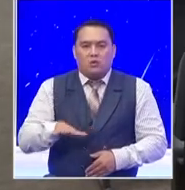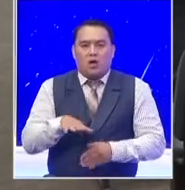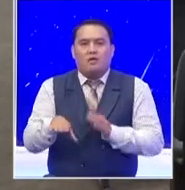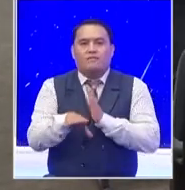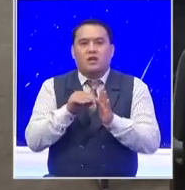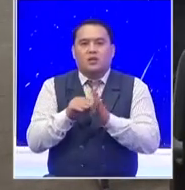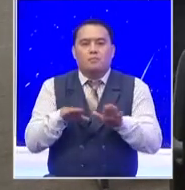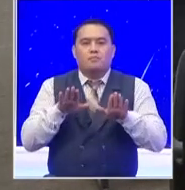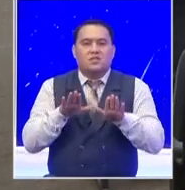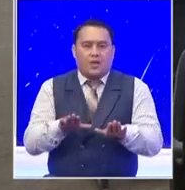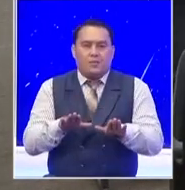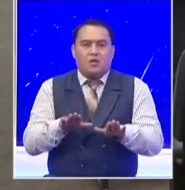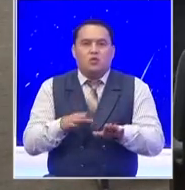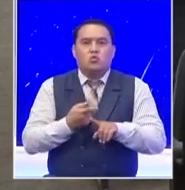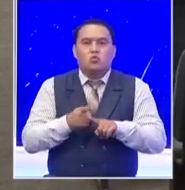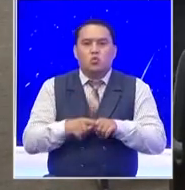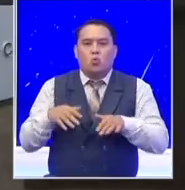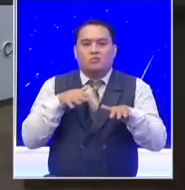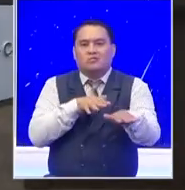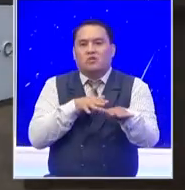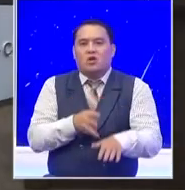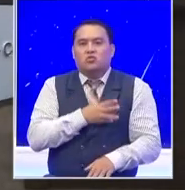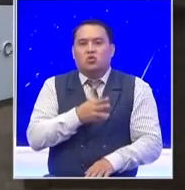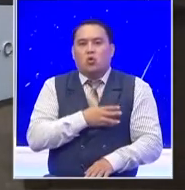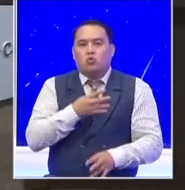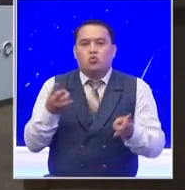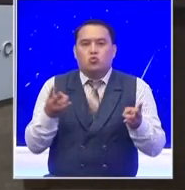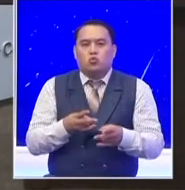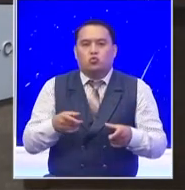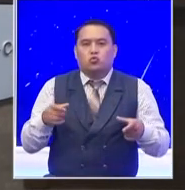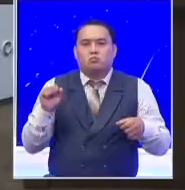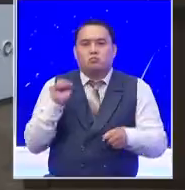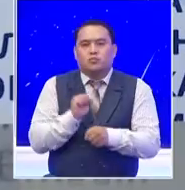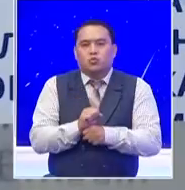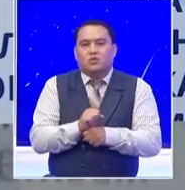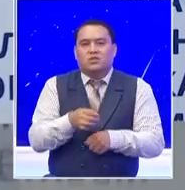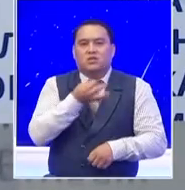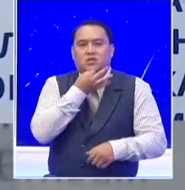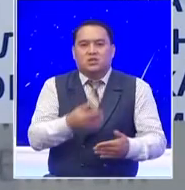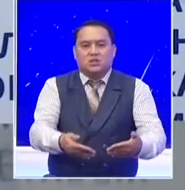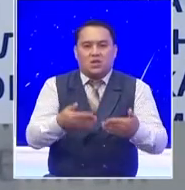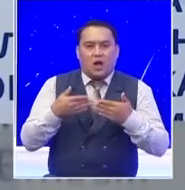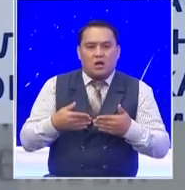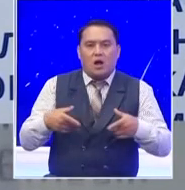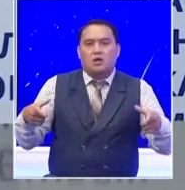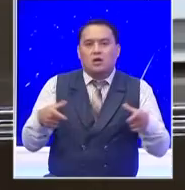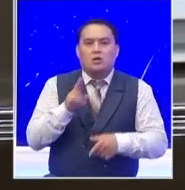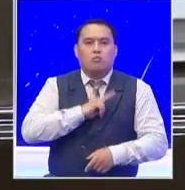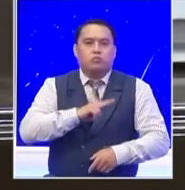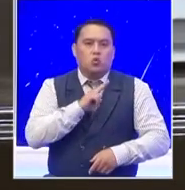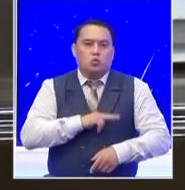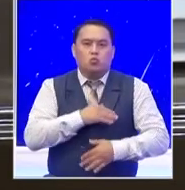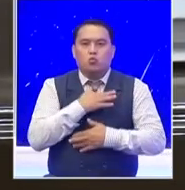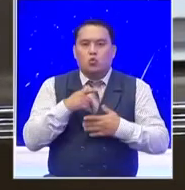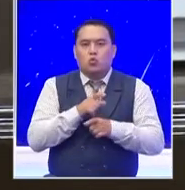определены места для купания. Но из-за наплыва желающих места там нужно бронировать заранее. В связи с ограничением работы оборудованных пляжей,